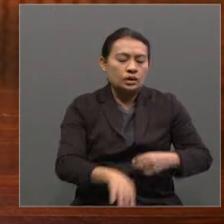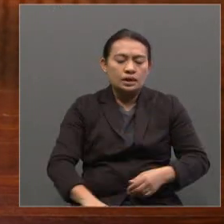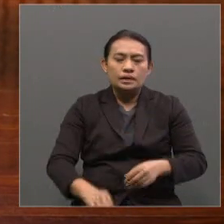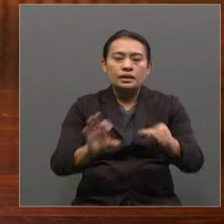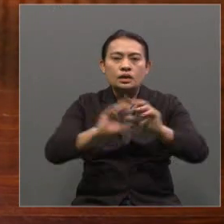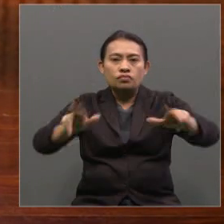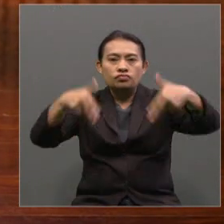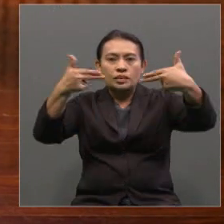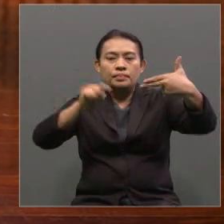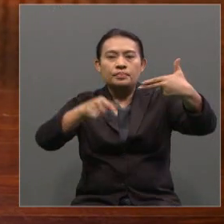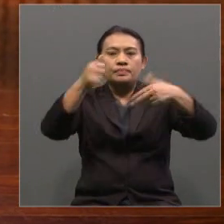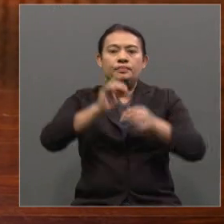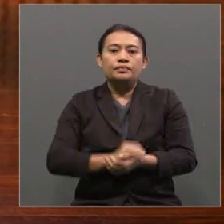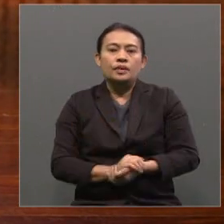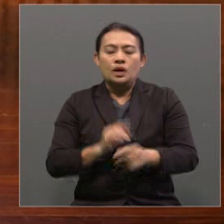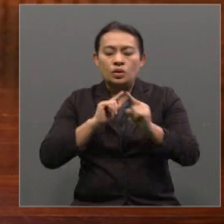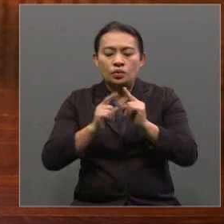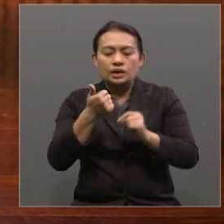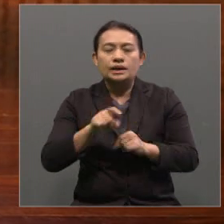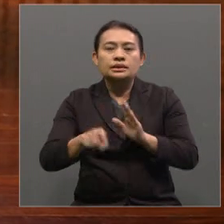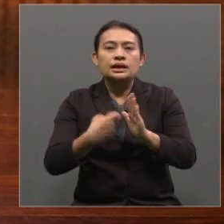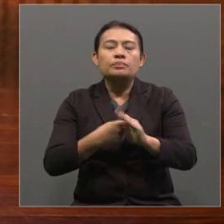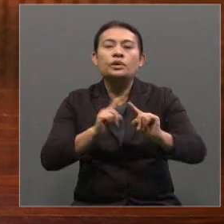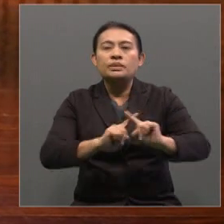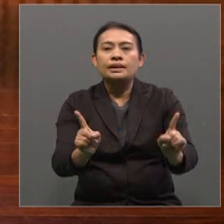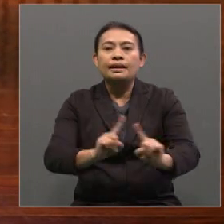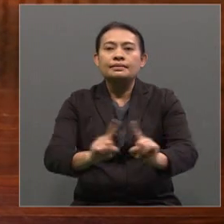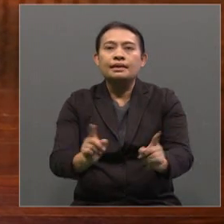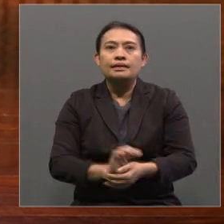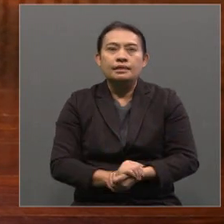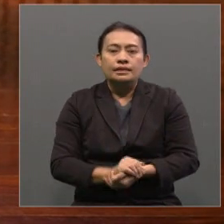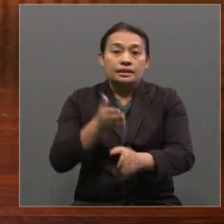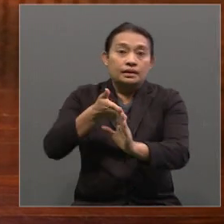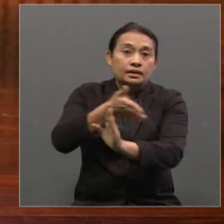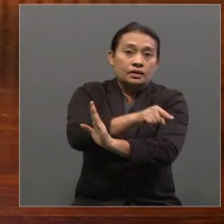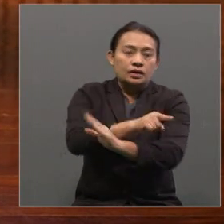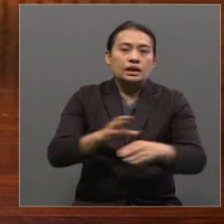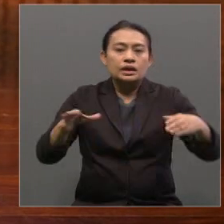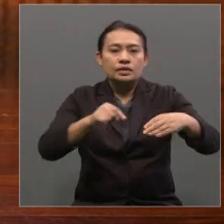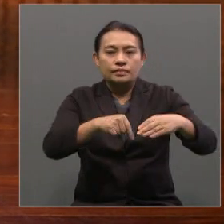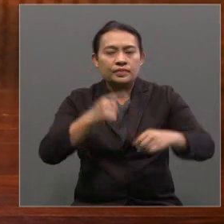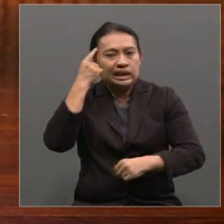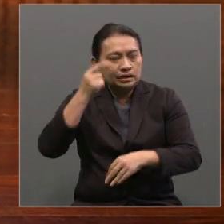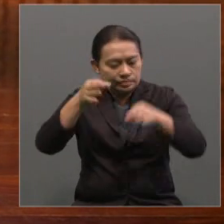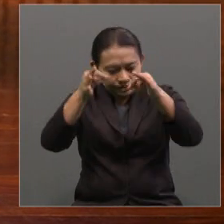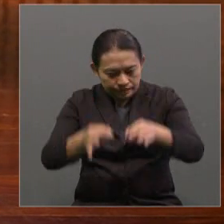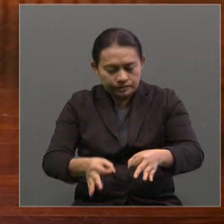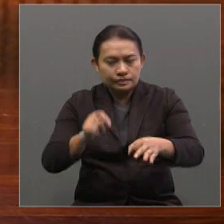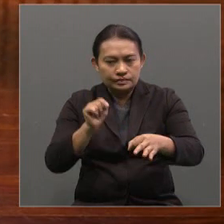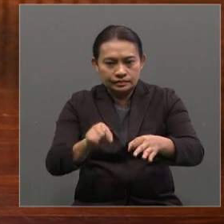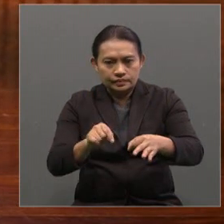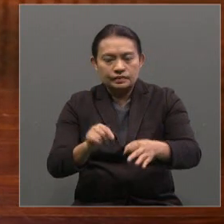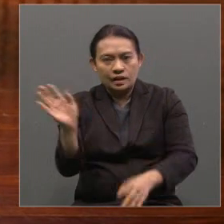ข้าซูมเข้าอะไรเพราะนั้นปัจจัยมันไม่เหมือนกันเพราะนั้นคนรุ่นก่อนๆเองเนี่ยจะเอาเรื่องแบบนี้มาตัดสินเนี่ยผมว่